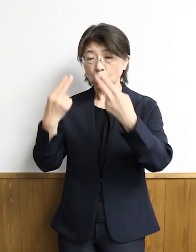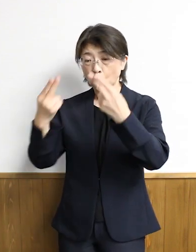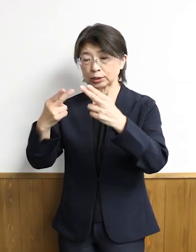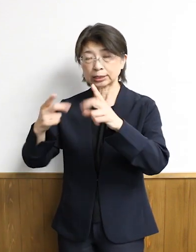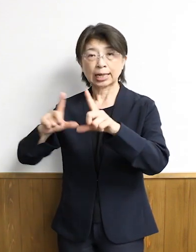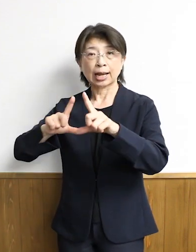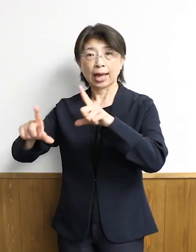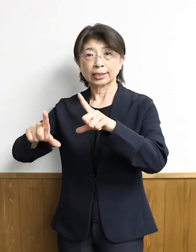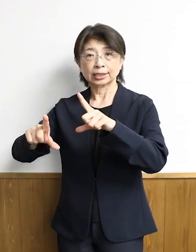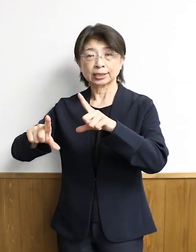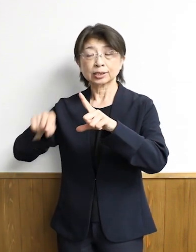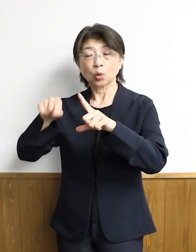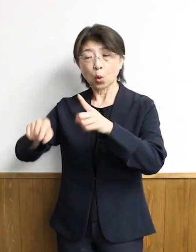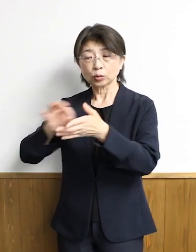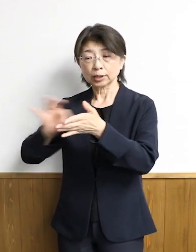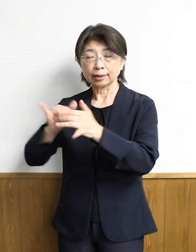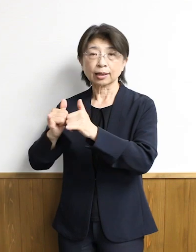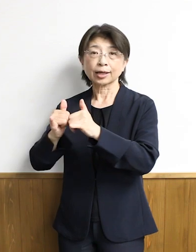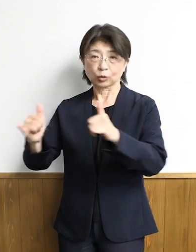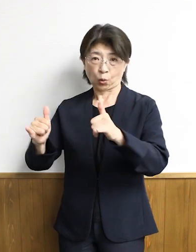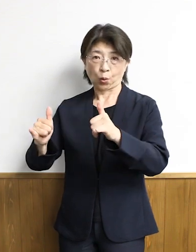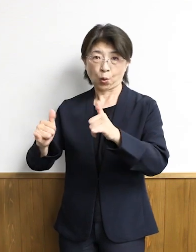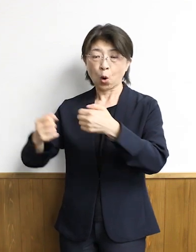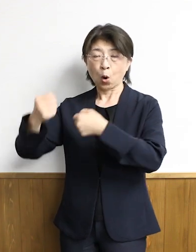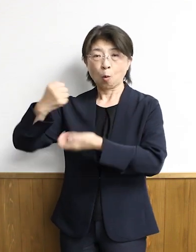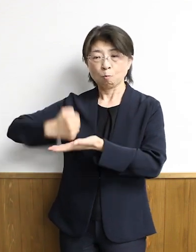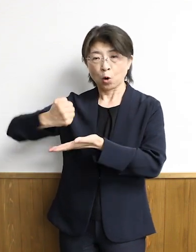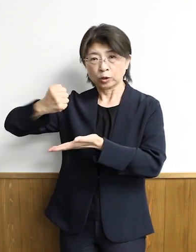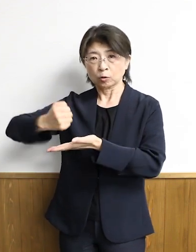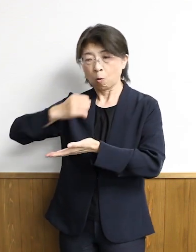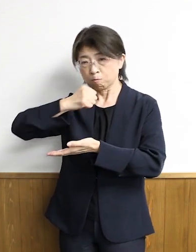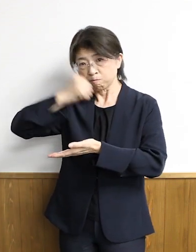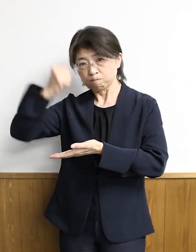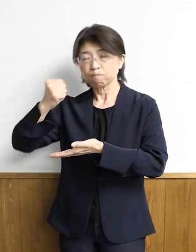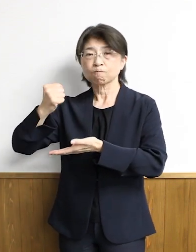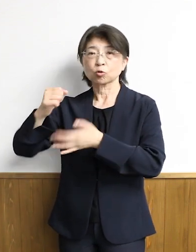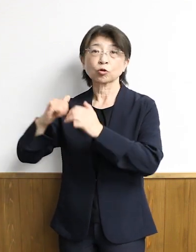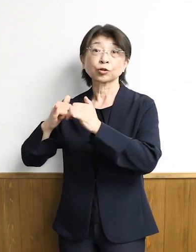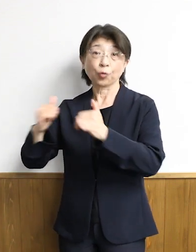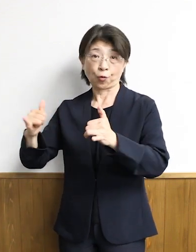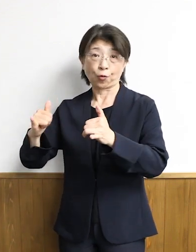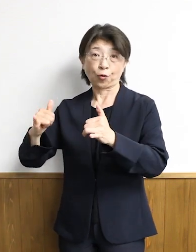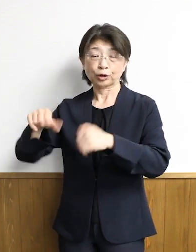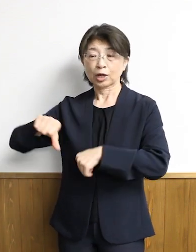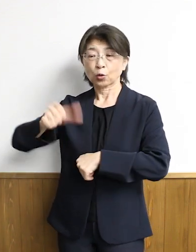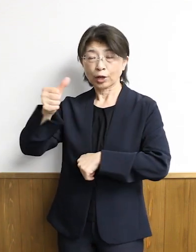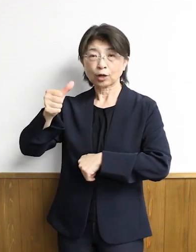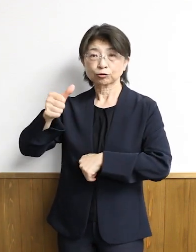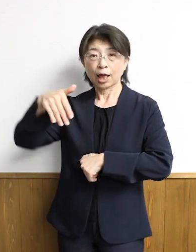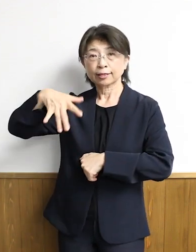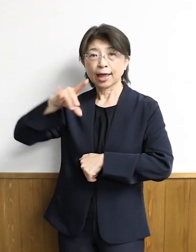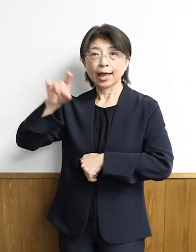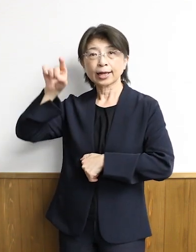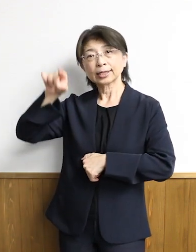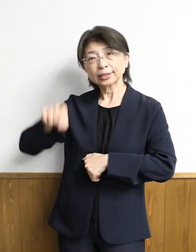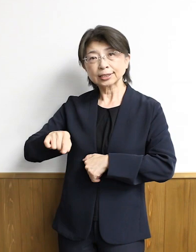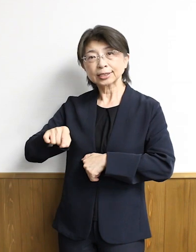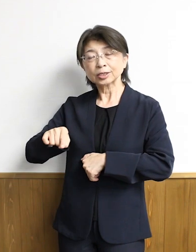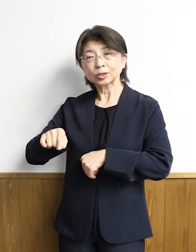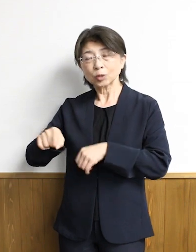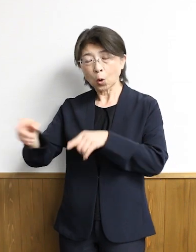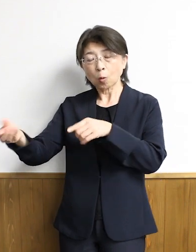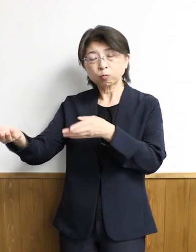達成した方全員に通常の景品に加えて500ネギを得点として付与いたし